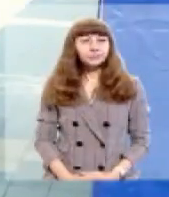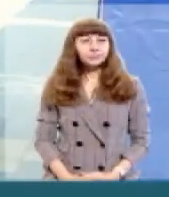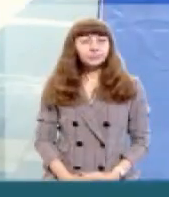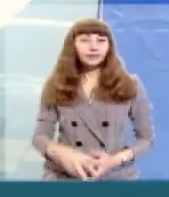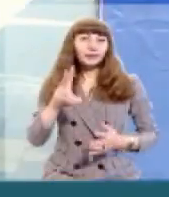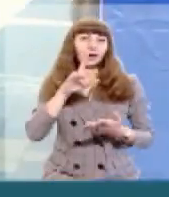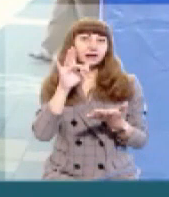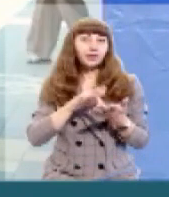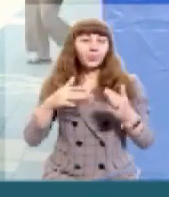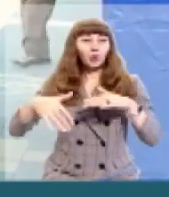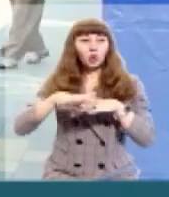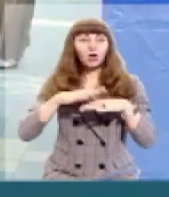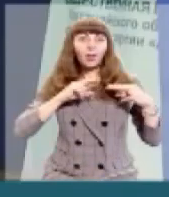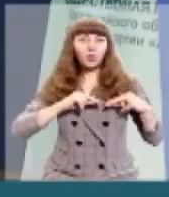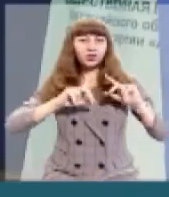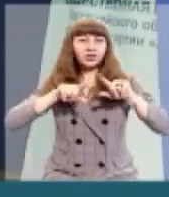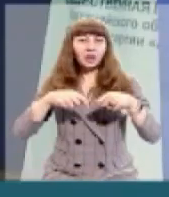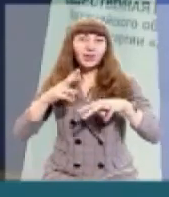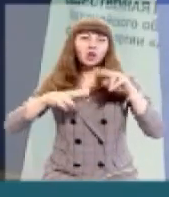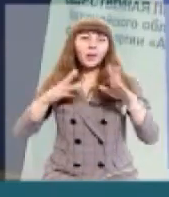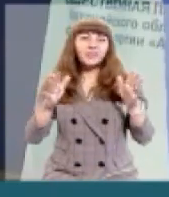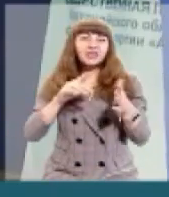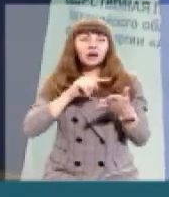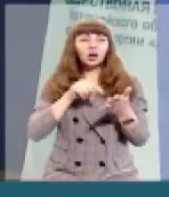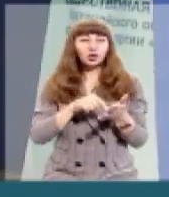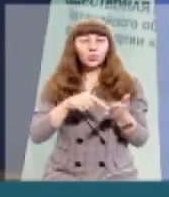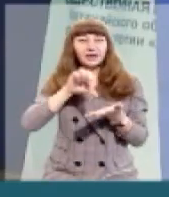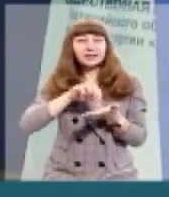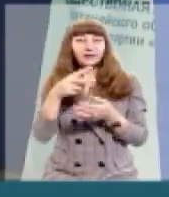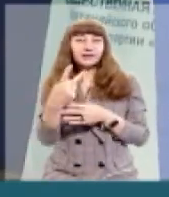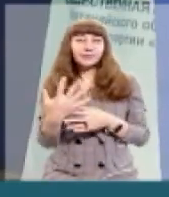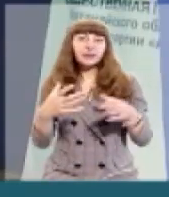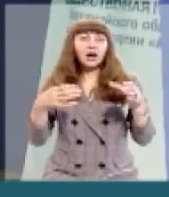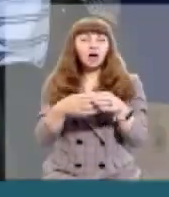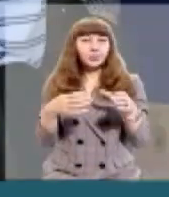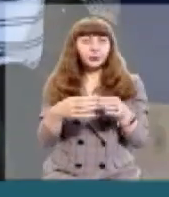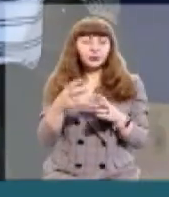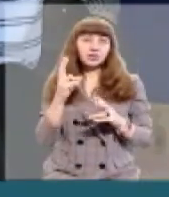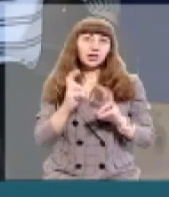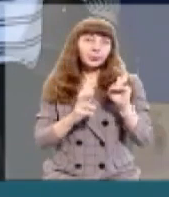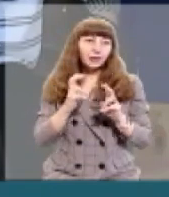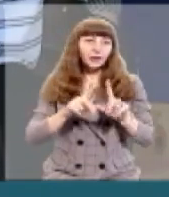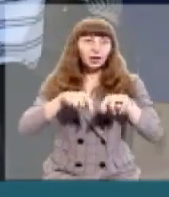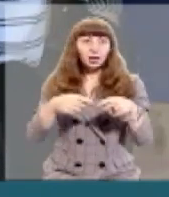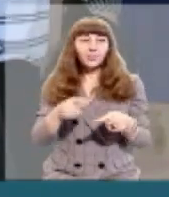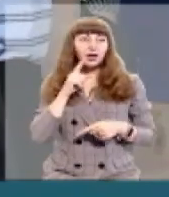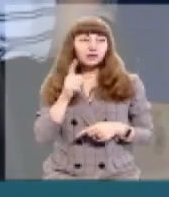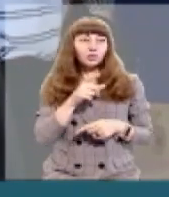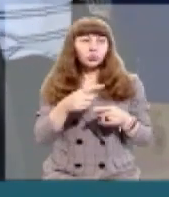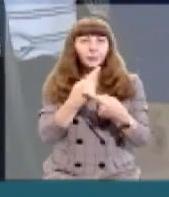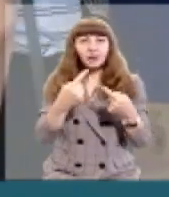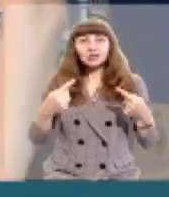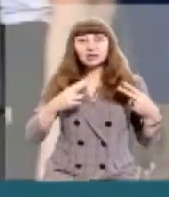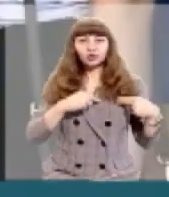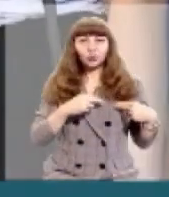На центральной площади работодатели выстроили мини-городок. Представители 25 организаций и предприятий региона предлагают молодым людям